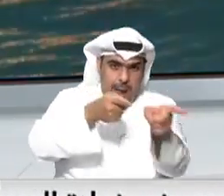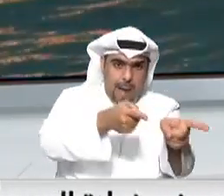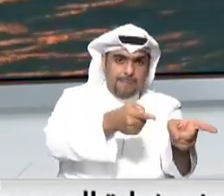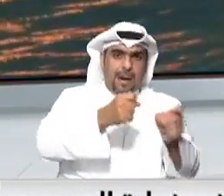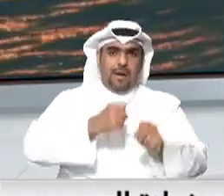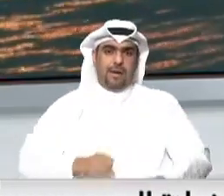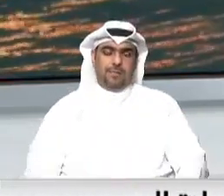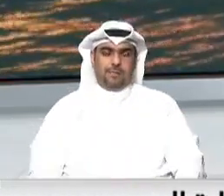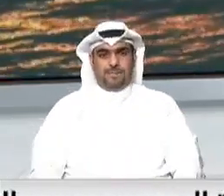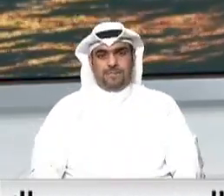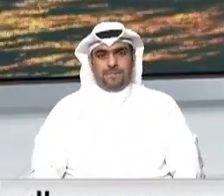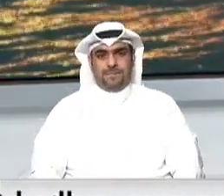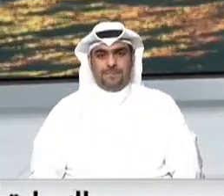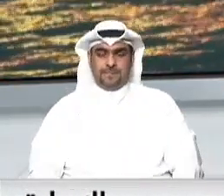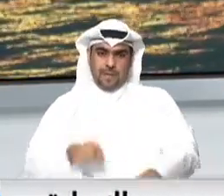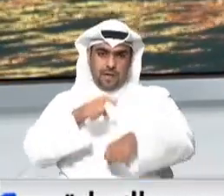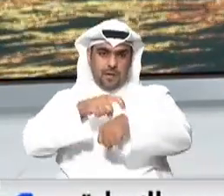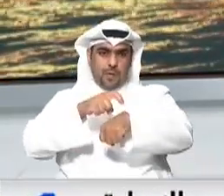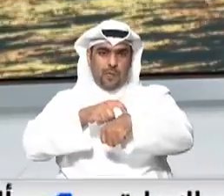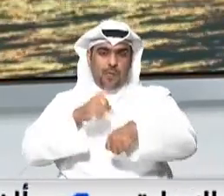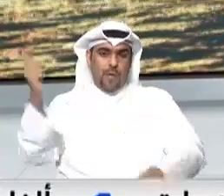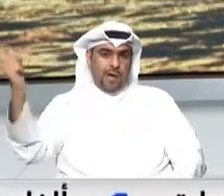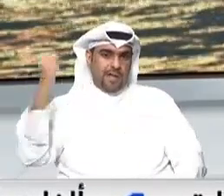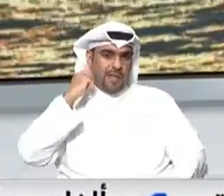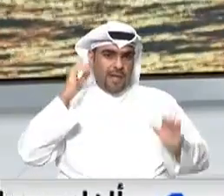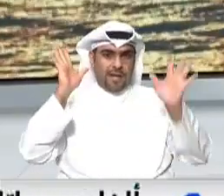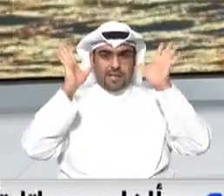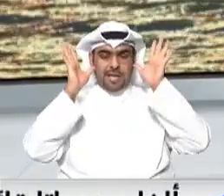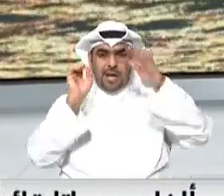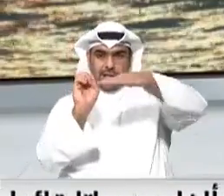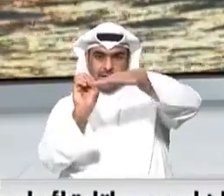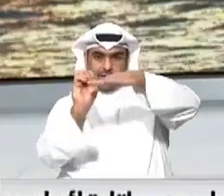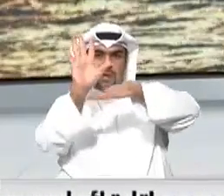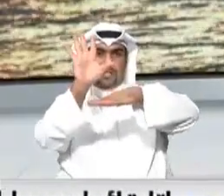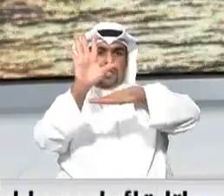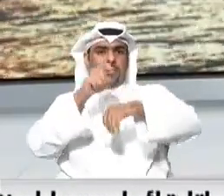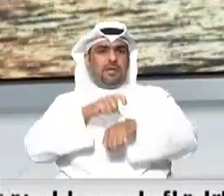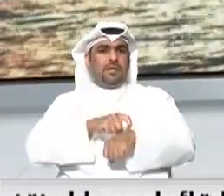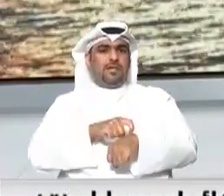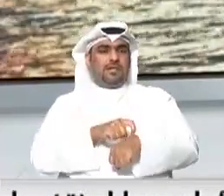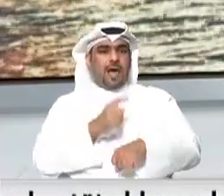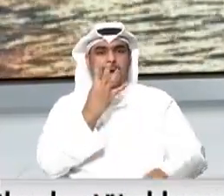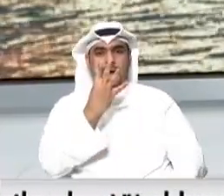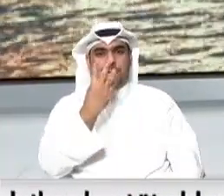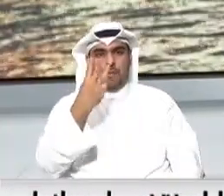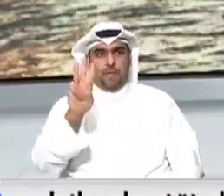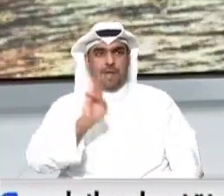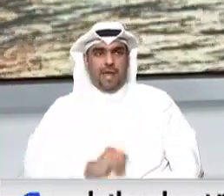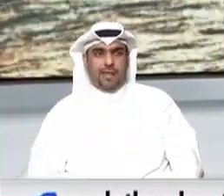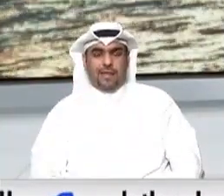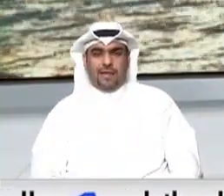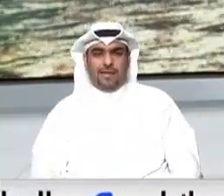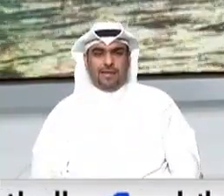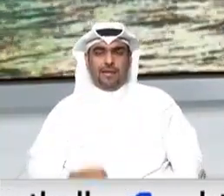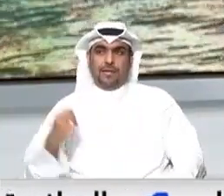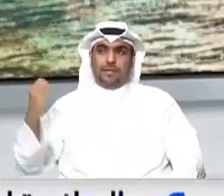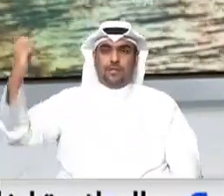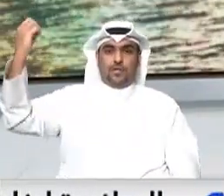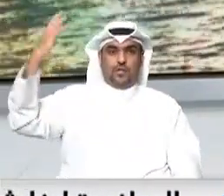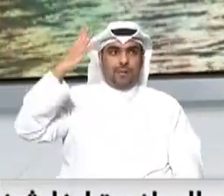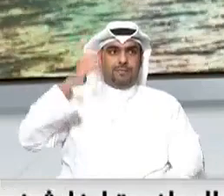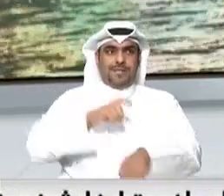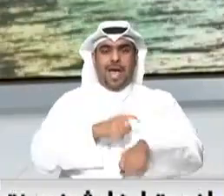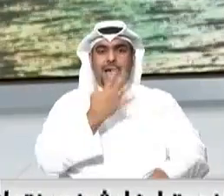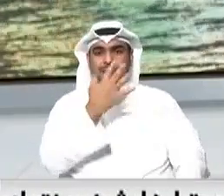اذان الفجر حسب توقيت المحلي لمدينه الكويت الساعه اربعه وثلاثين دقيقه موعد شروق الشمس الساعه 5:49